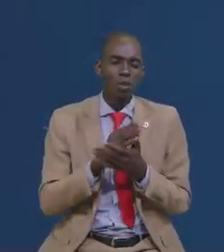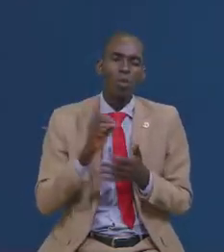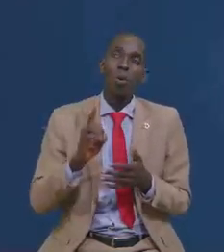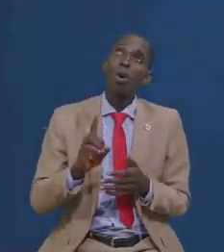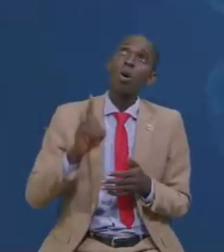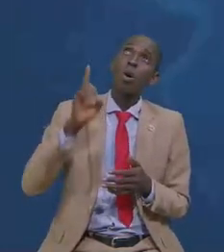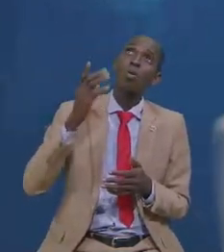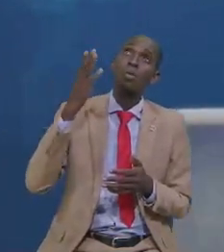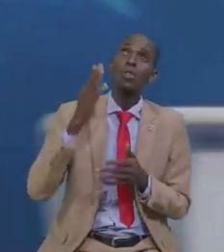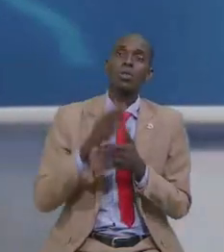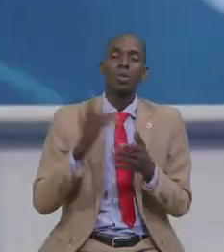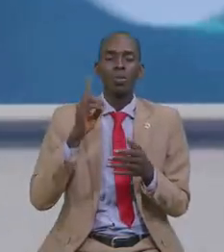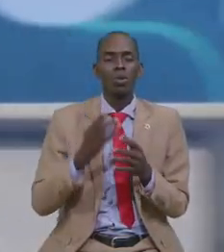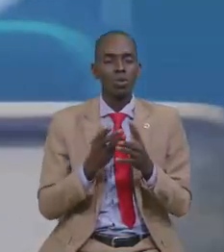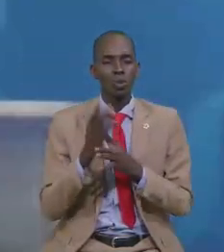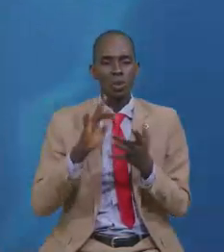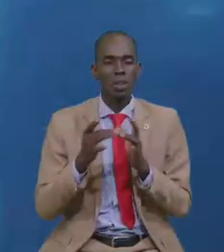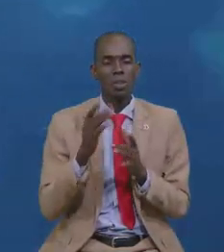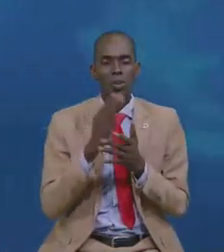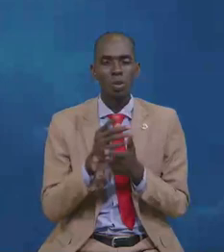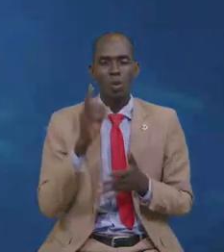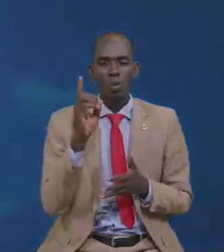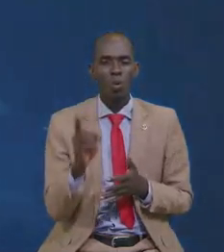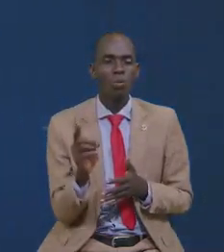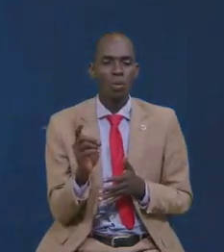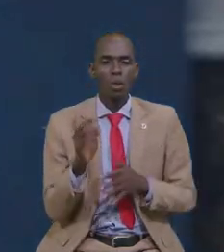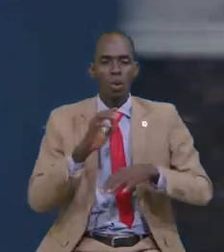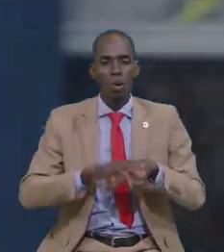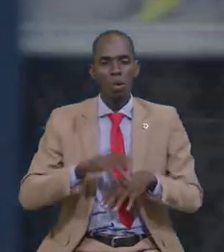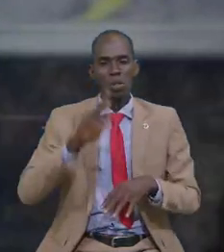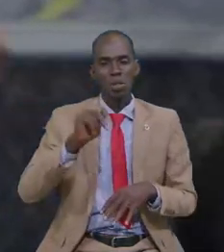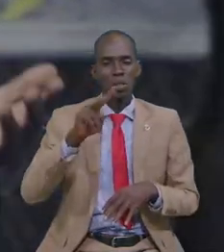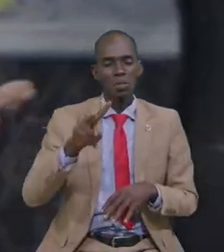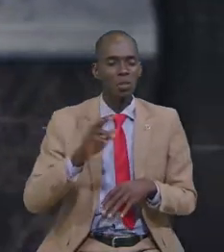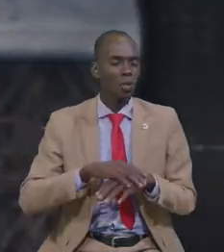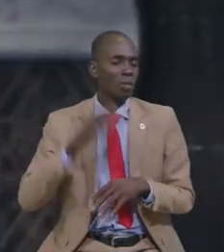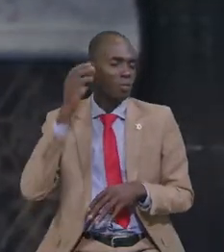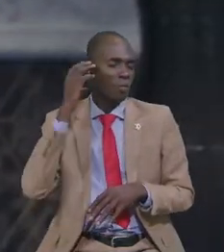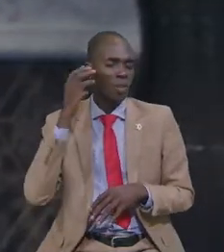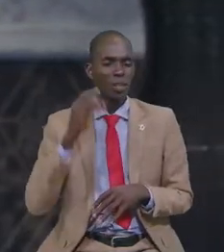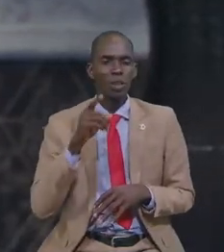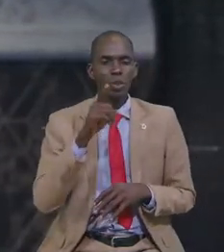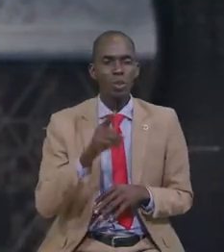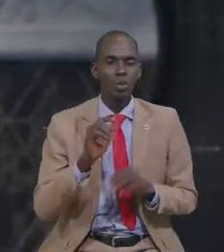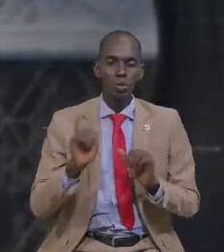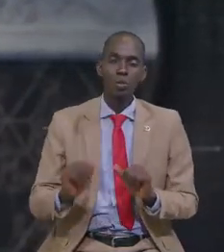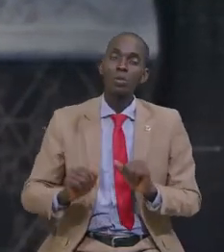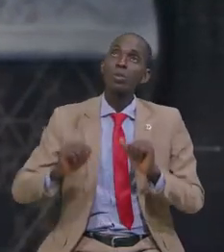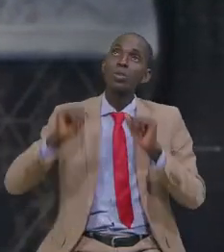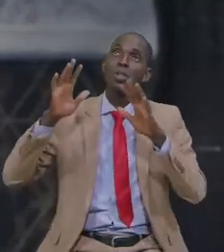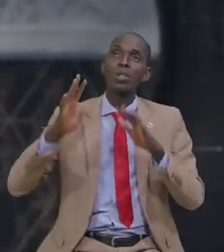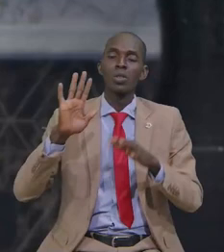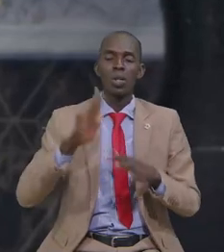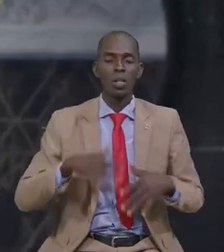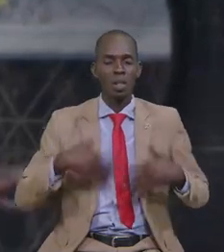fille, quelqu'un en haut là-bas, quelqu'un en ligne, quelqu'un à la radio, quelqu'un à la télé. Vous